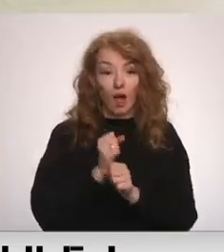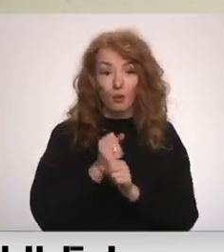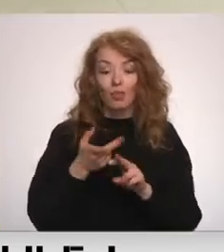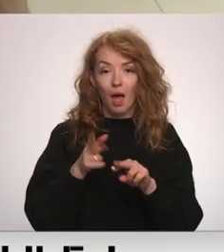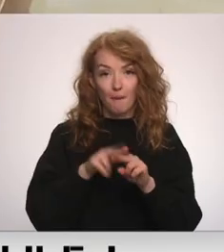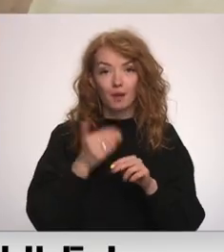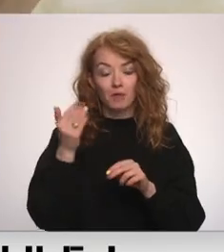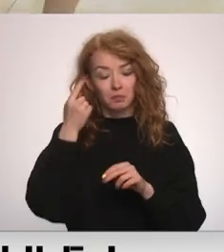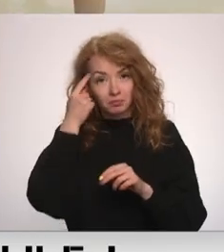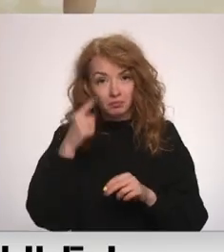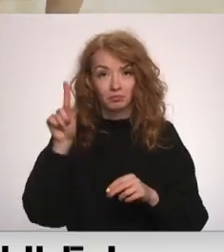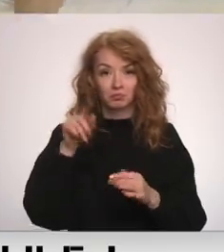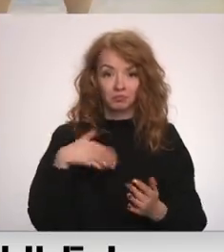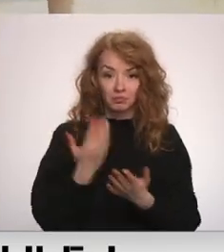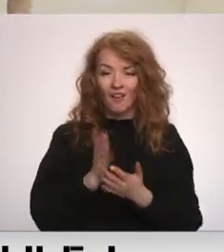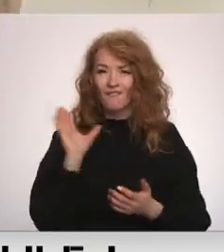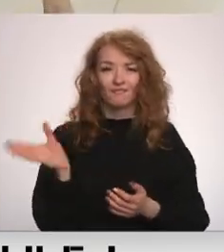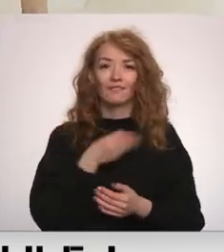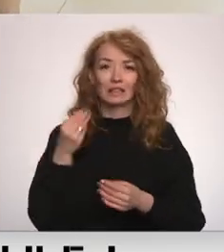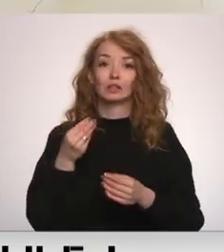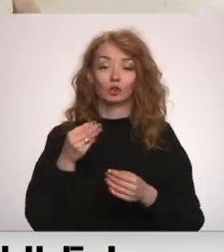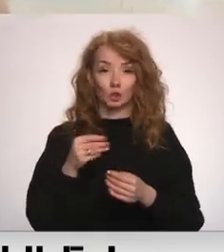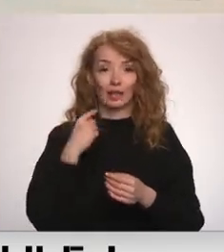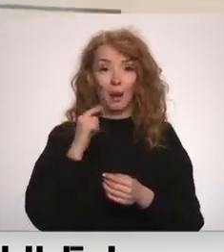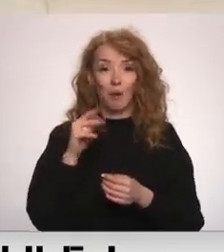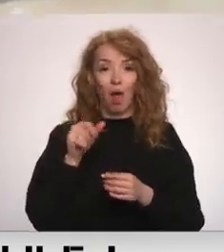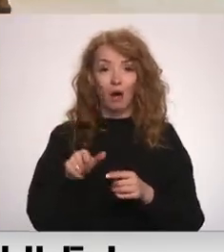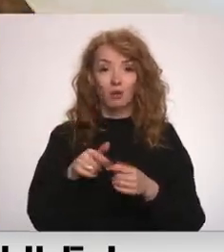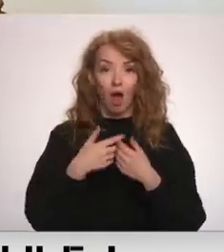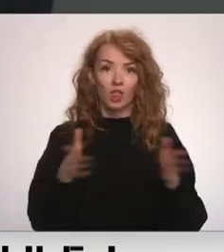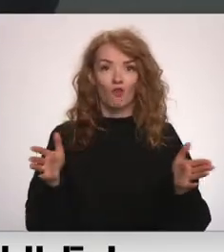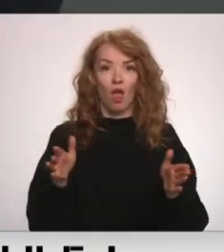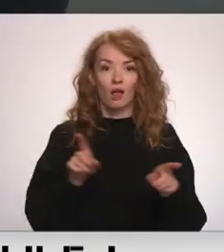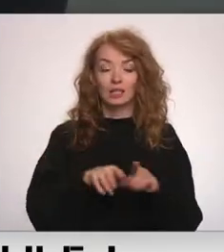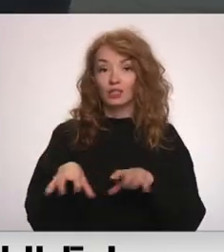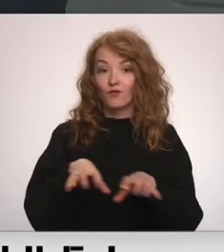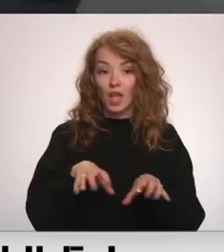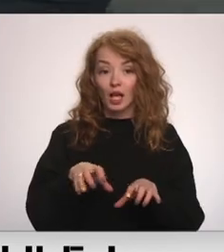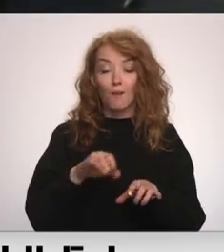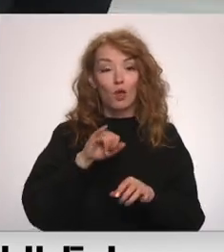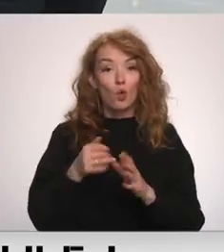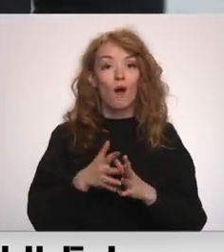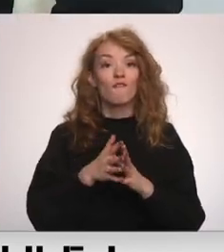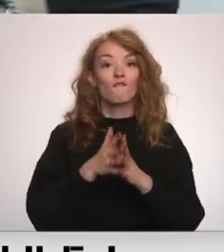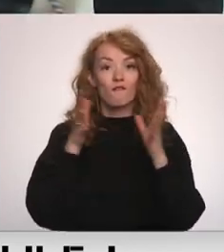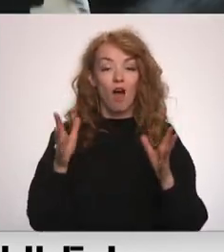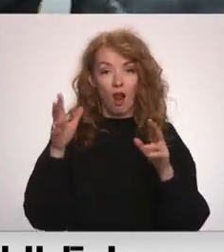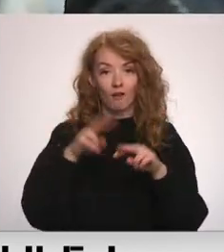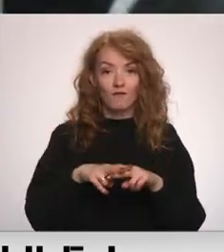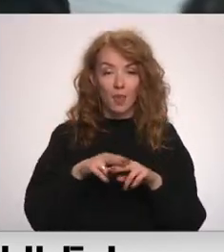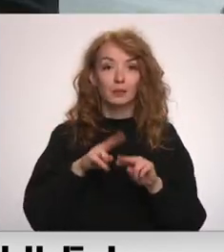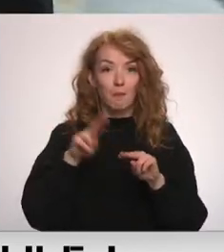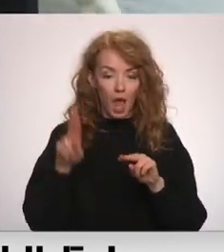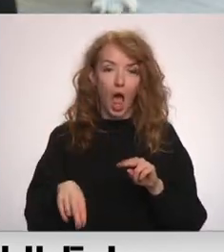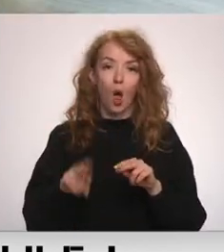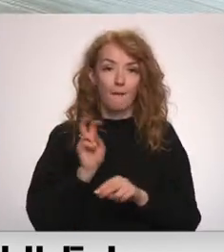viņi ierosināja visu tirdzniecības centru atvērt arī četrkājainajiem draugiem. Īpaši tādēļ, ka aizvien vairāk vietas Latvijā pieļauj